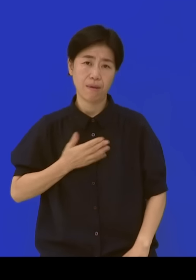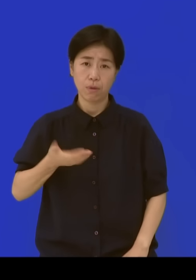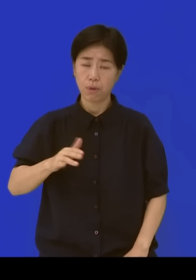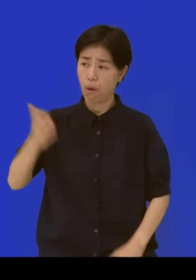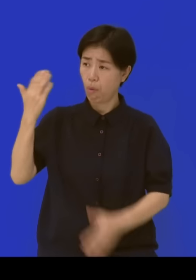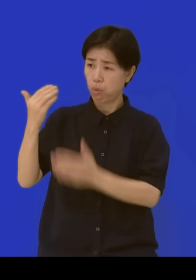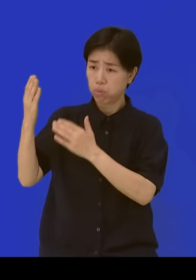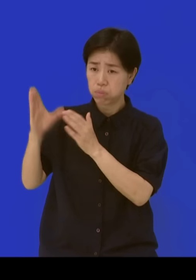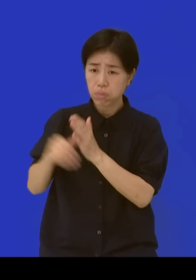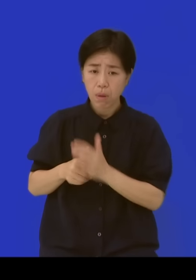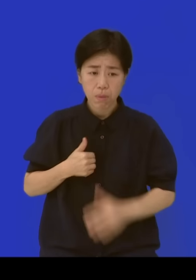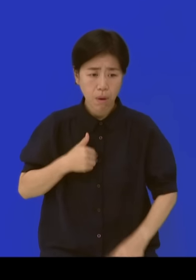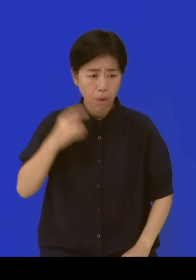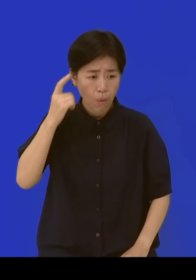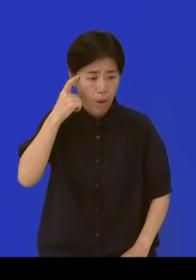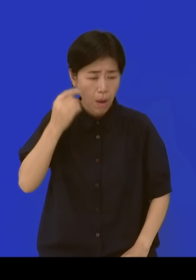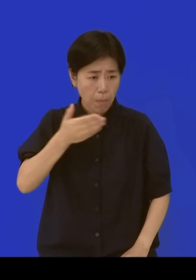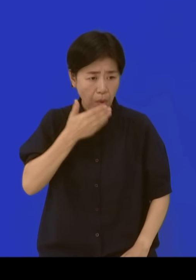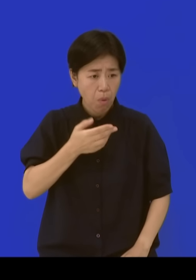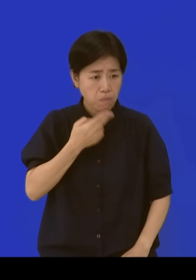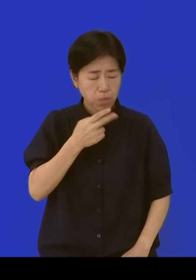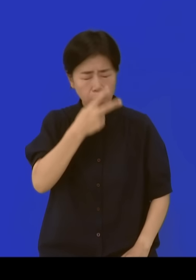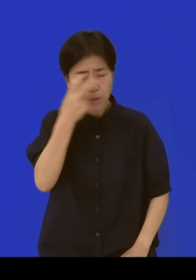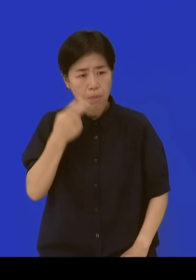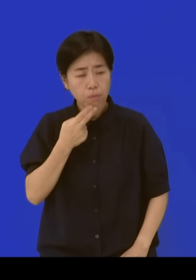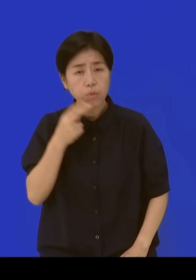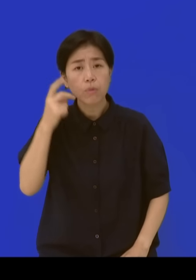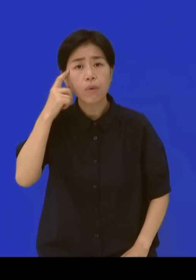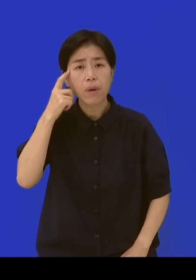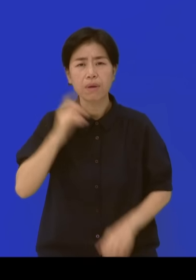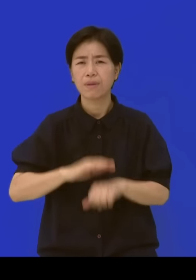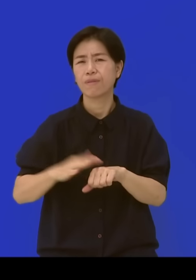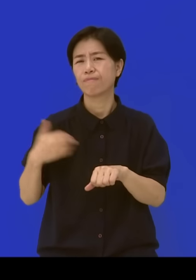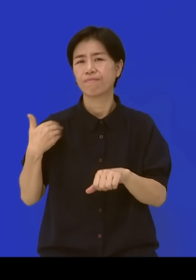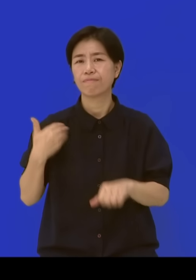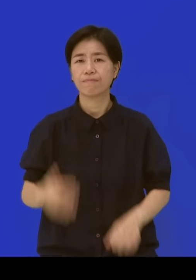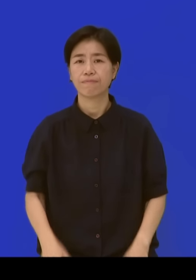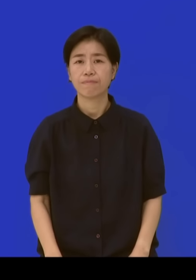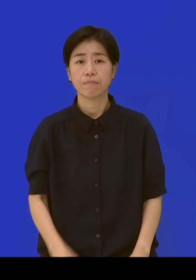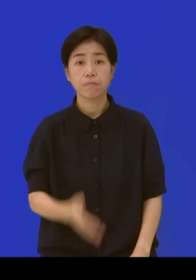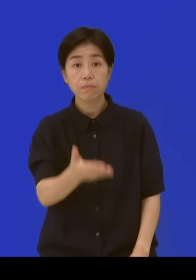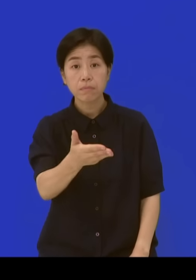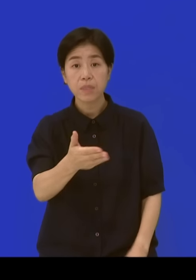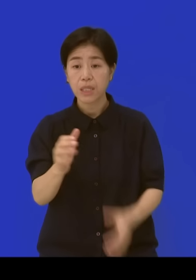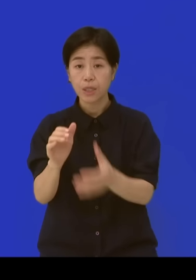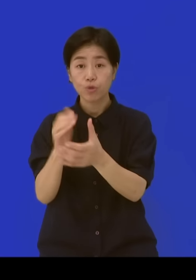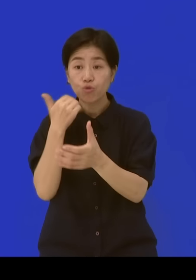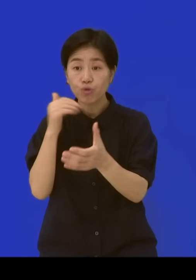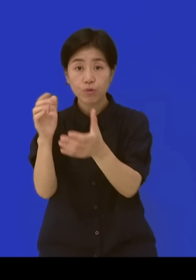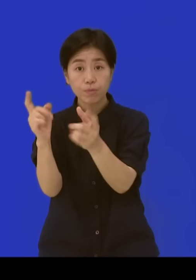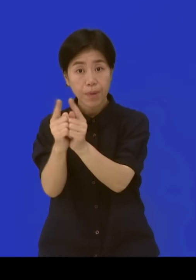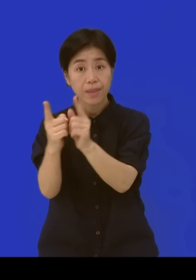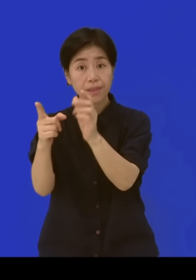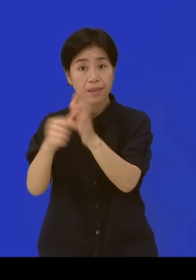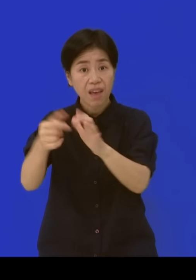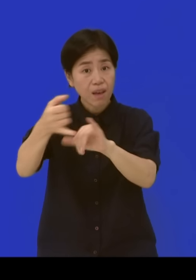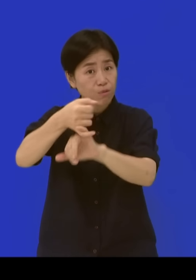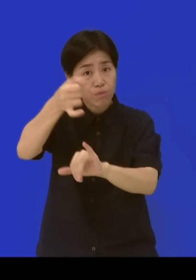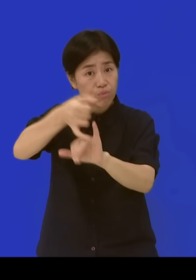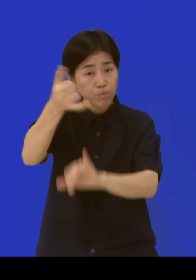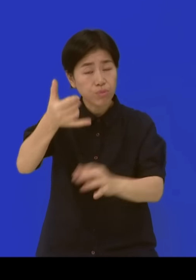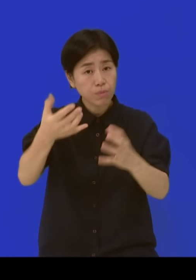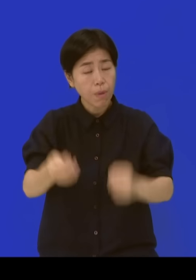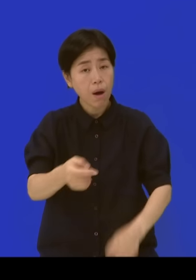그런지 저도 잘 몰랐던 것 같고요. 예. 그러면 보니까 뭐 약속 시간도 잘 안 지키고 뭐 그런 학생이었나 봐요. 네,